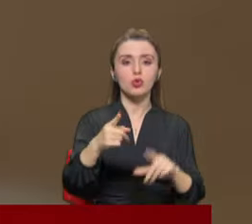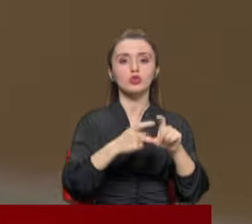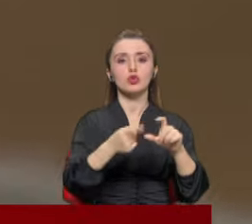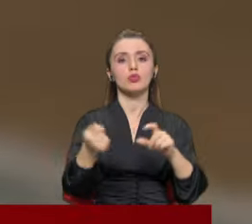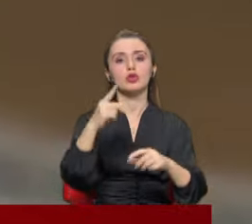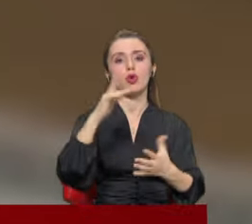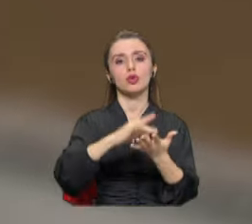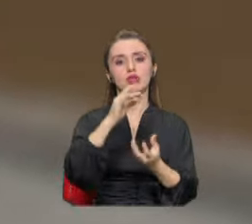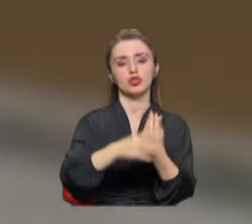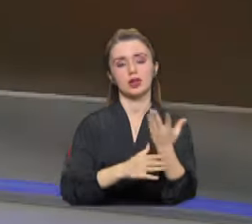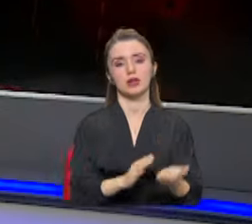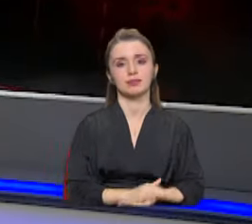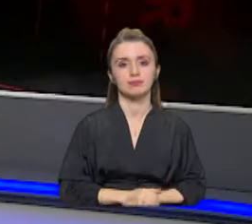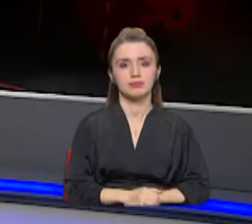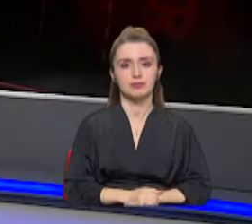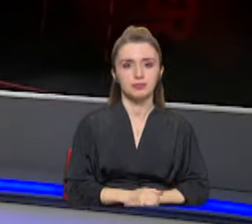sonrası ortaya çıkacak.